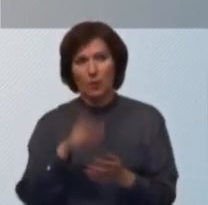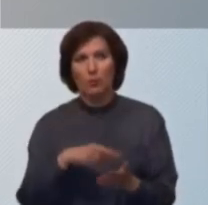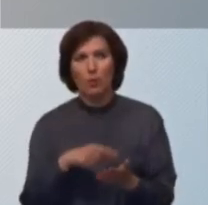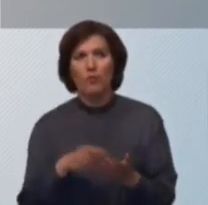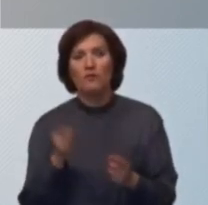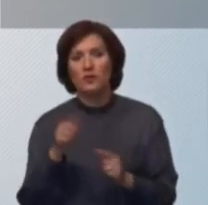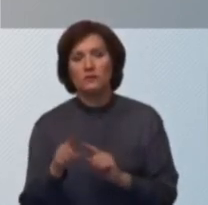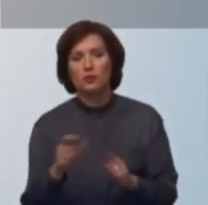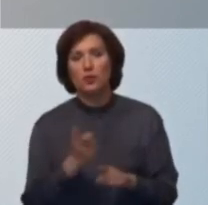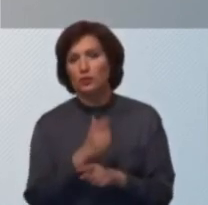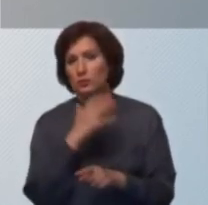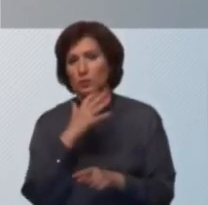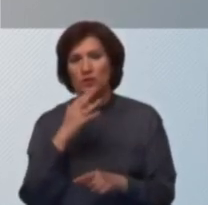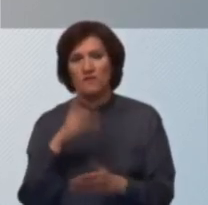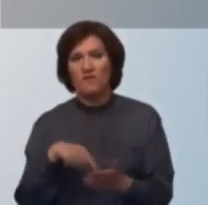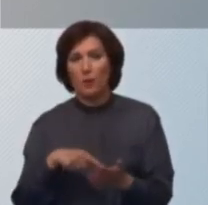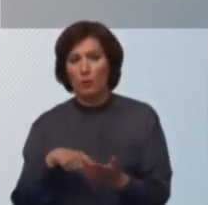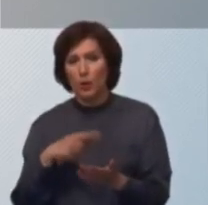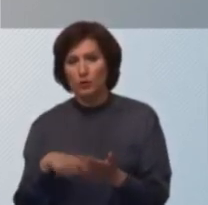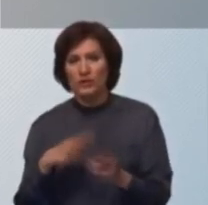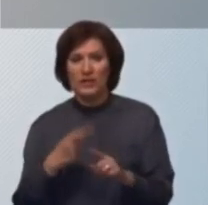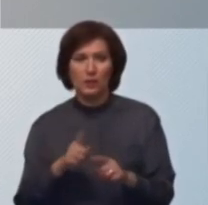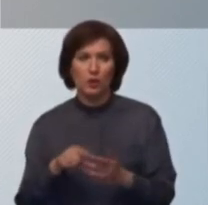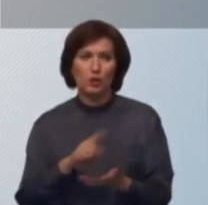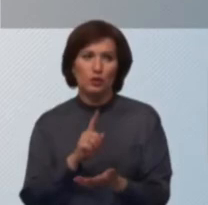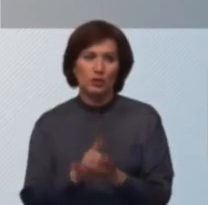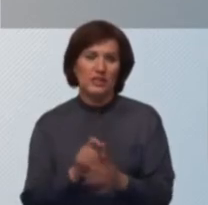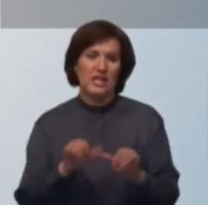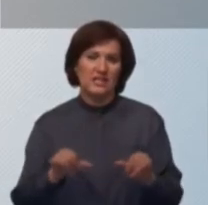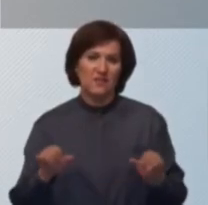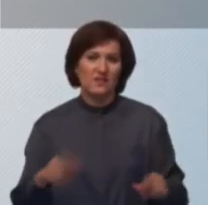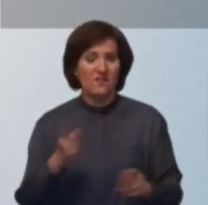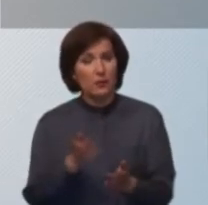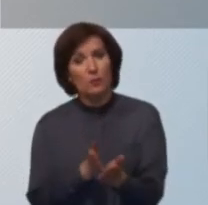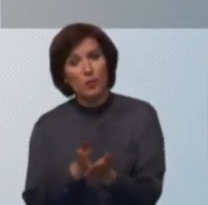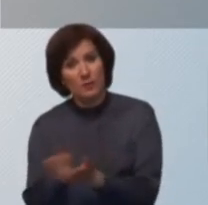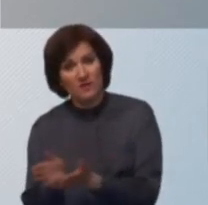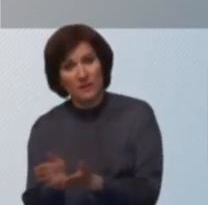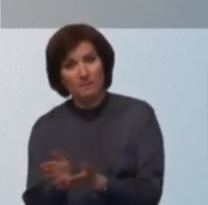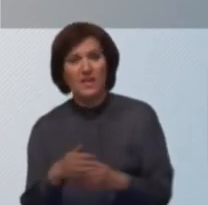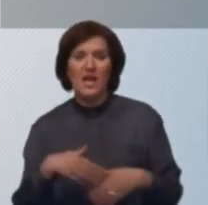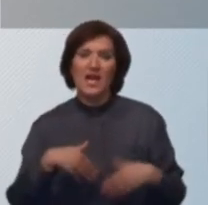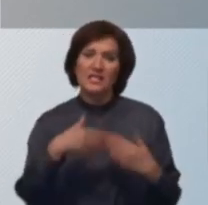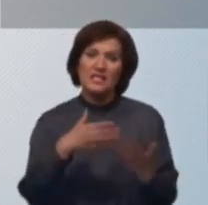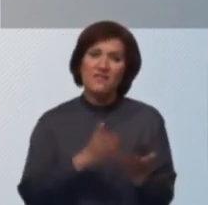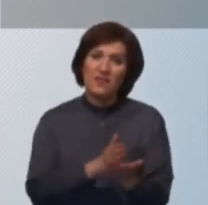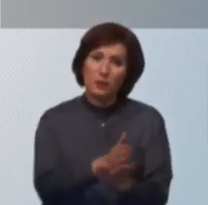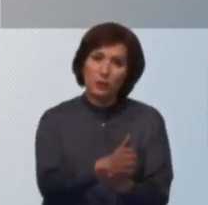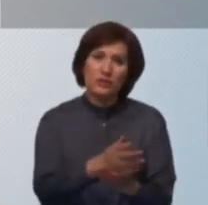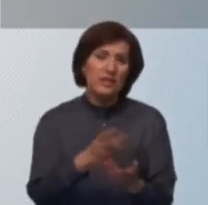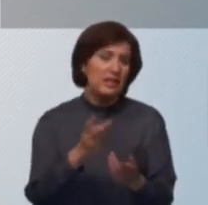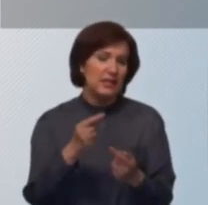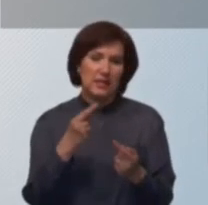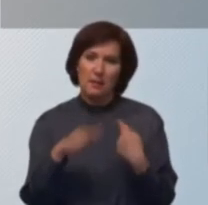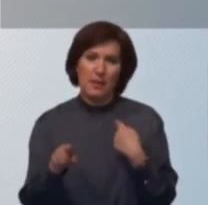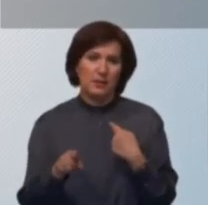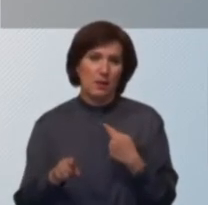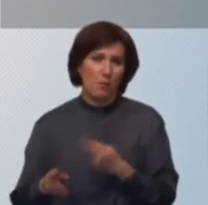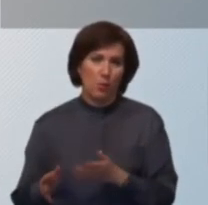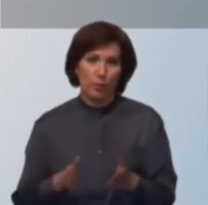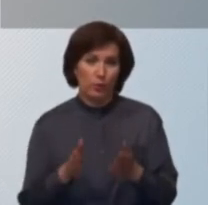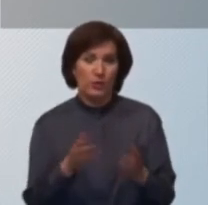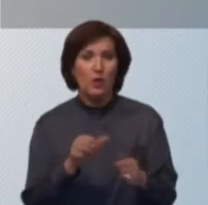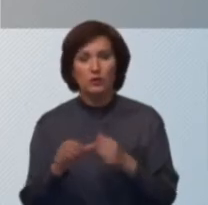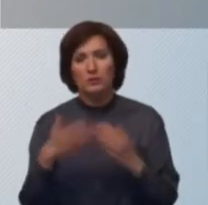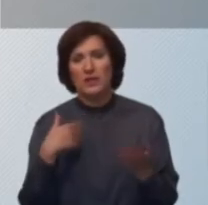поводу того, что очень многие вопросы, которые должны развиваться в одном направлении, движутся не по тому пути. Особенно